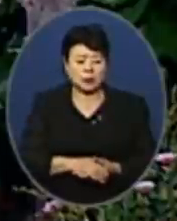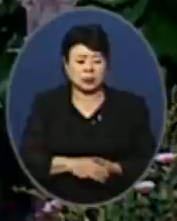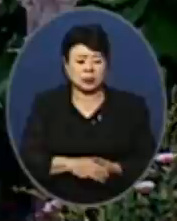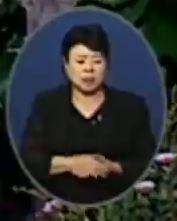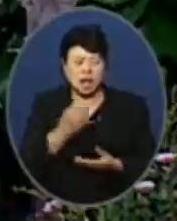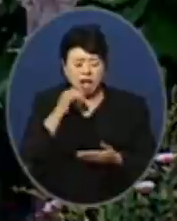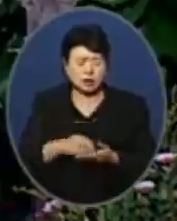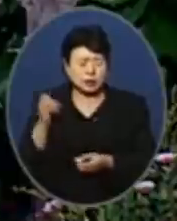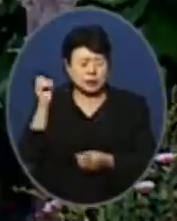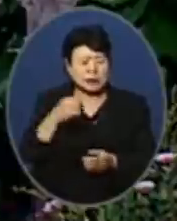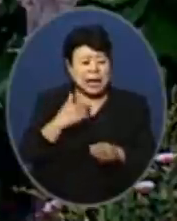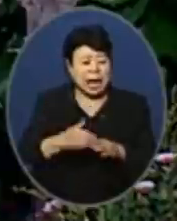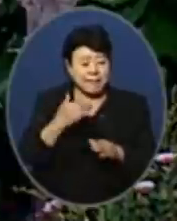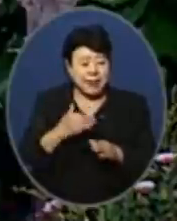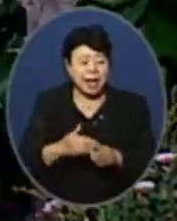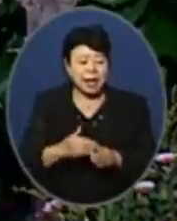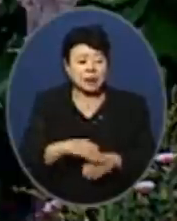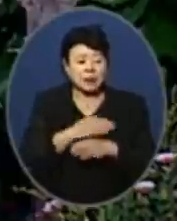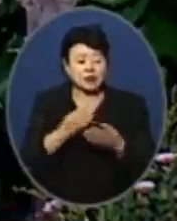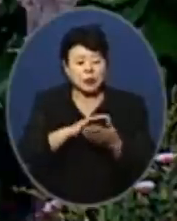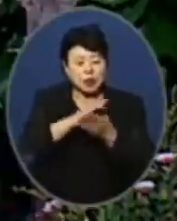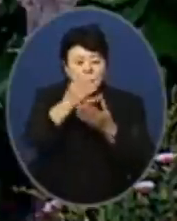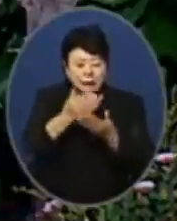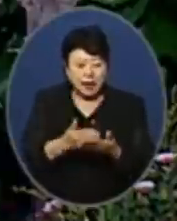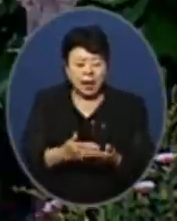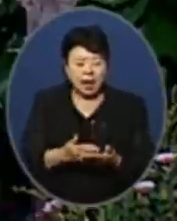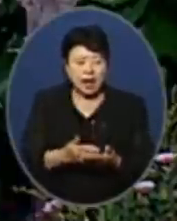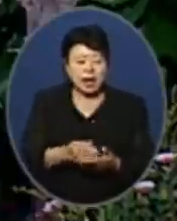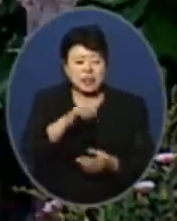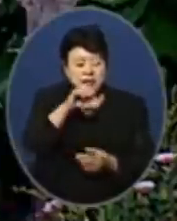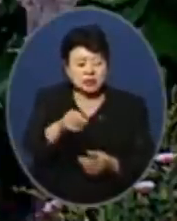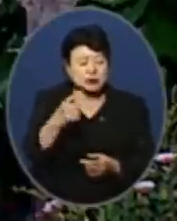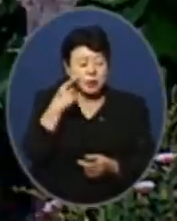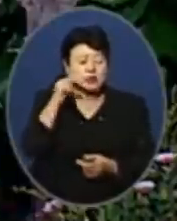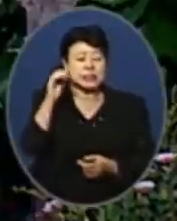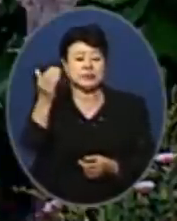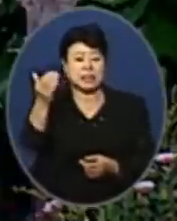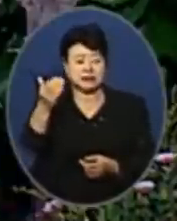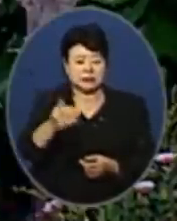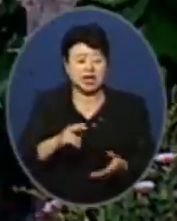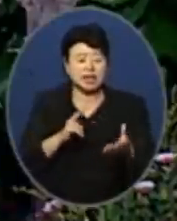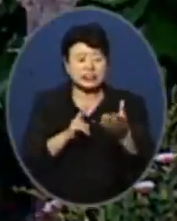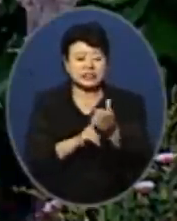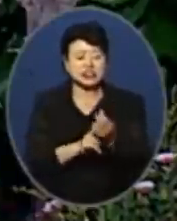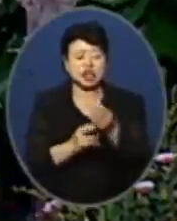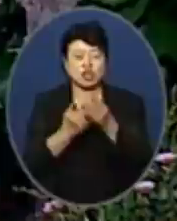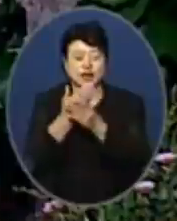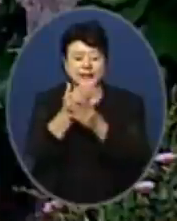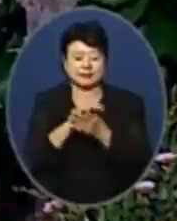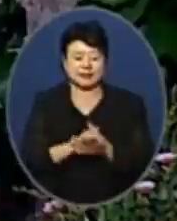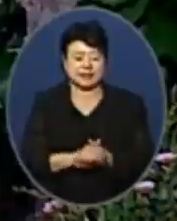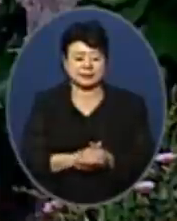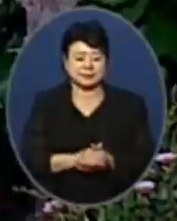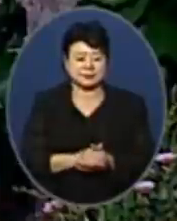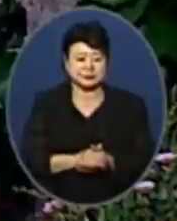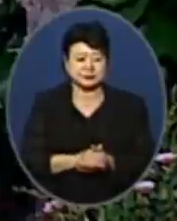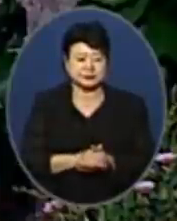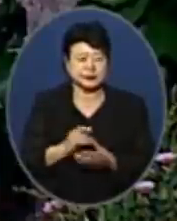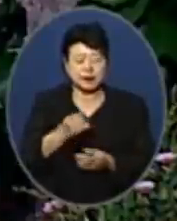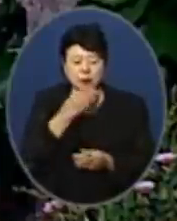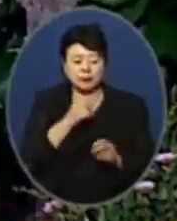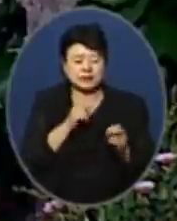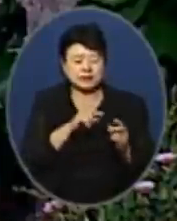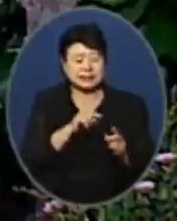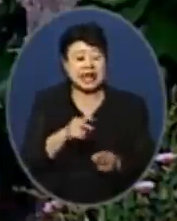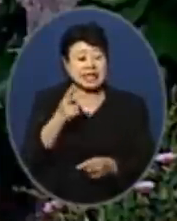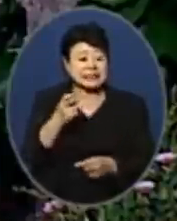돌세례를 퍼붓던 깡패들이 모두 변화되어 이 지역의 목사들이 되는 기적이 일어납니다. 마태복음